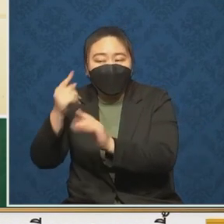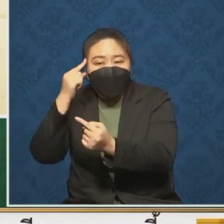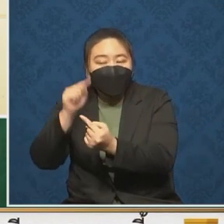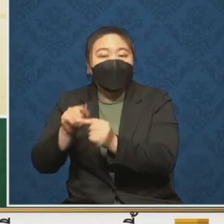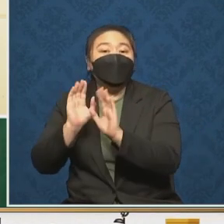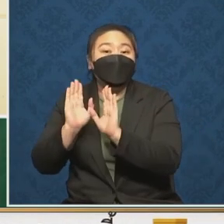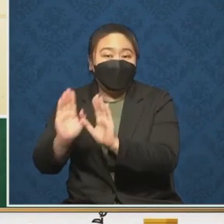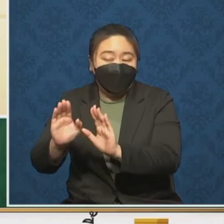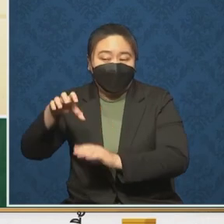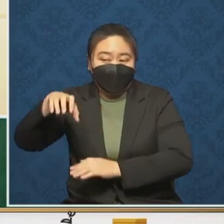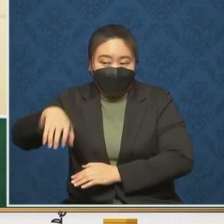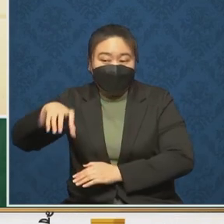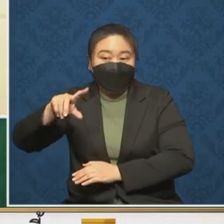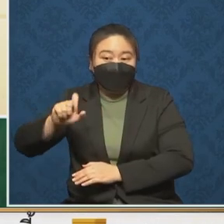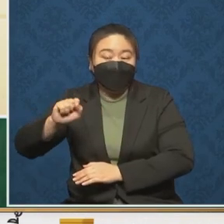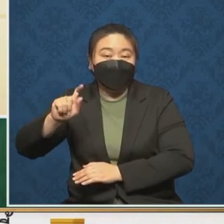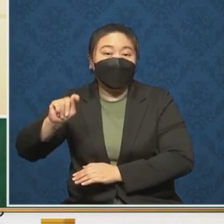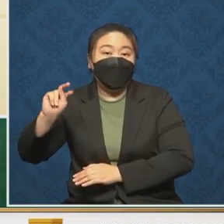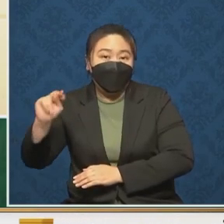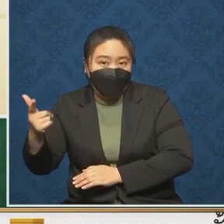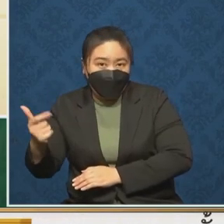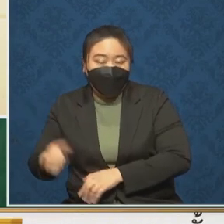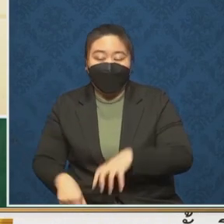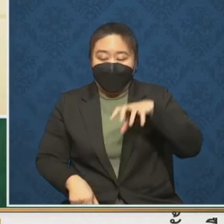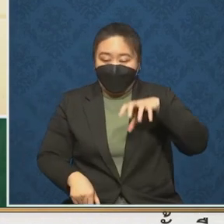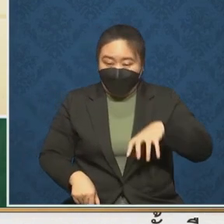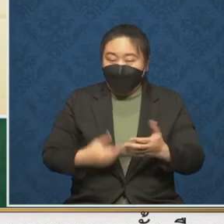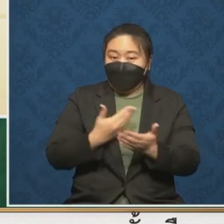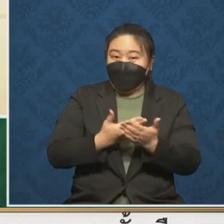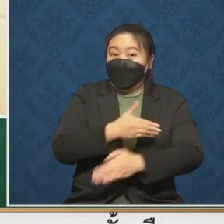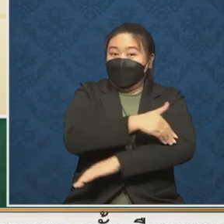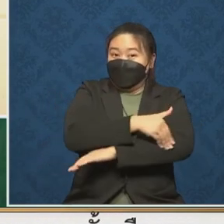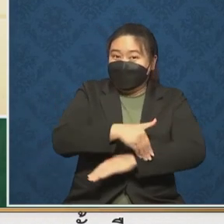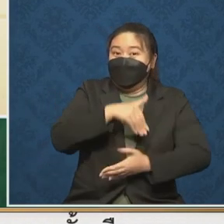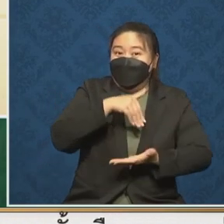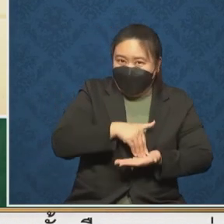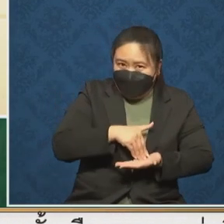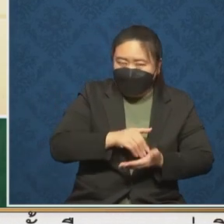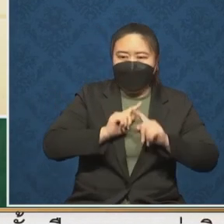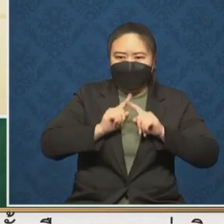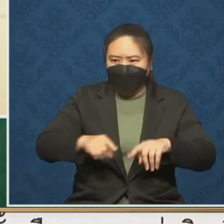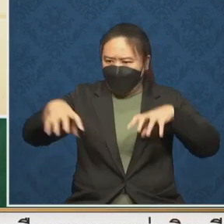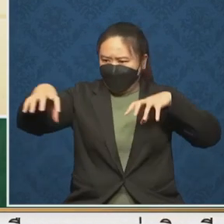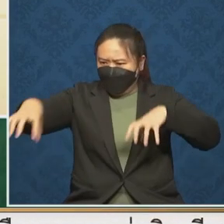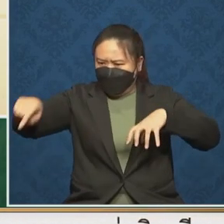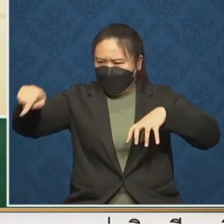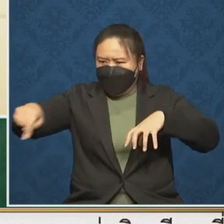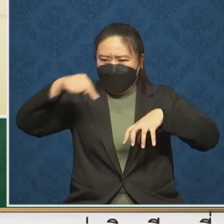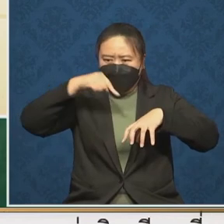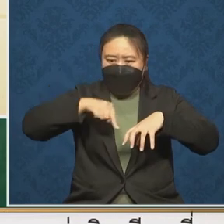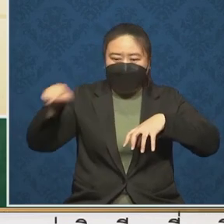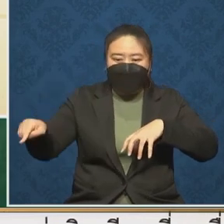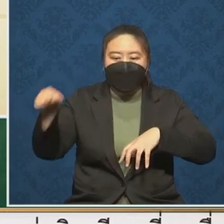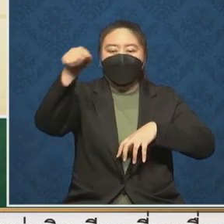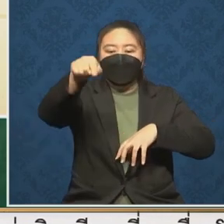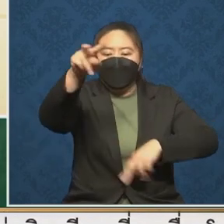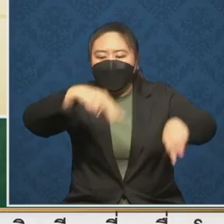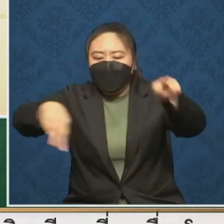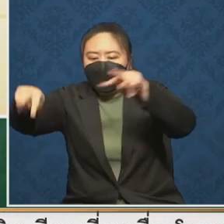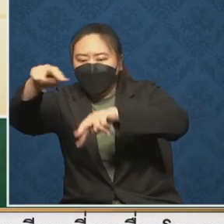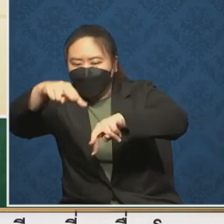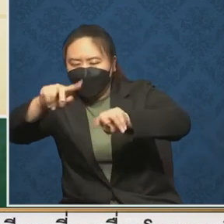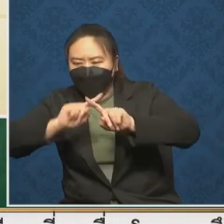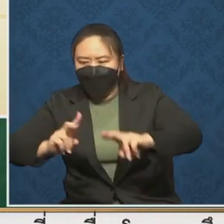กับกรมบัญชีกลางแต่หน่วยงานทั้งสองที่ไปตรวจสอบคนอื่นกลับไม่ถูกต้องอันนี้จึงฝากเป็นข้อสังเกตไปนะฮะ